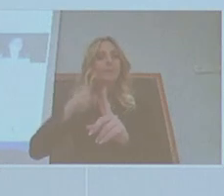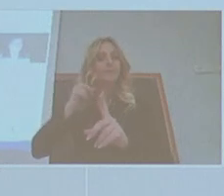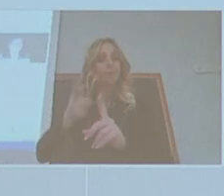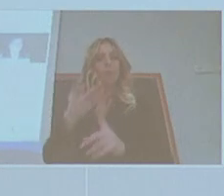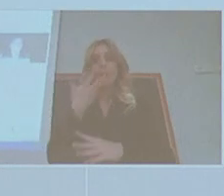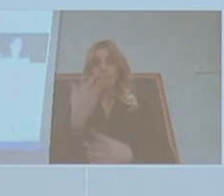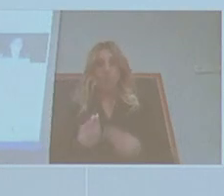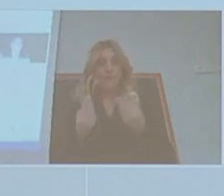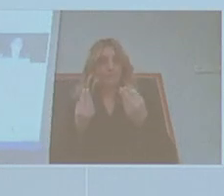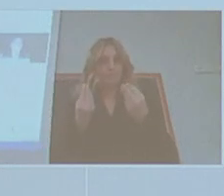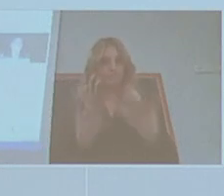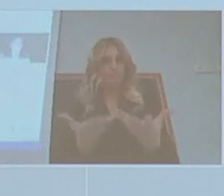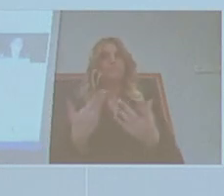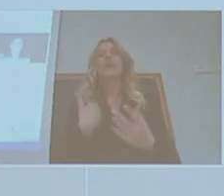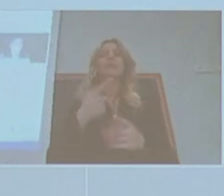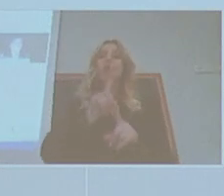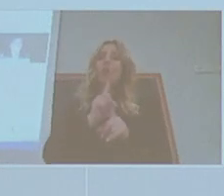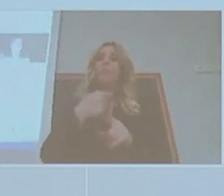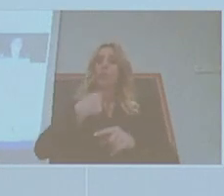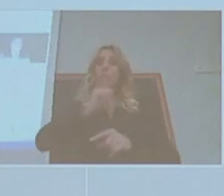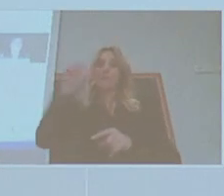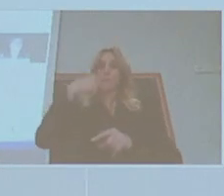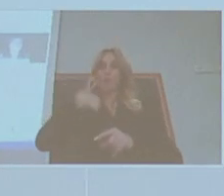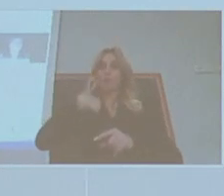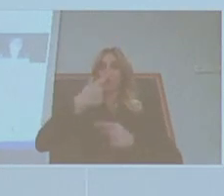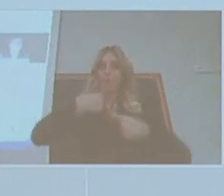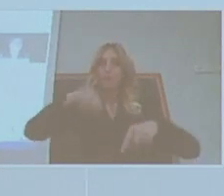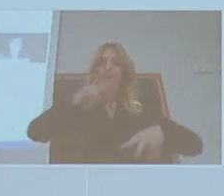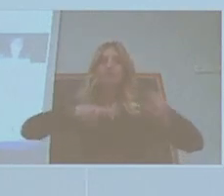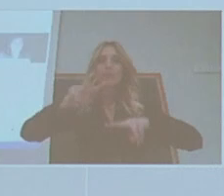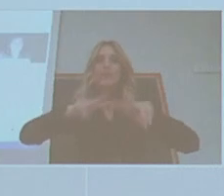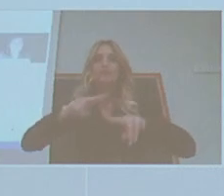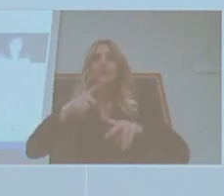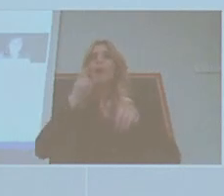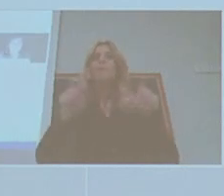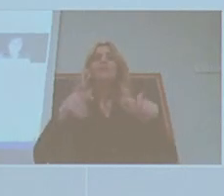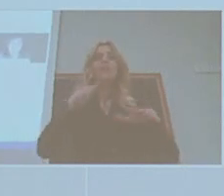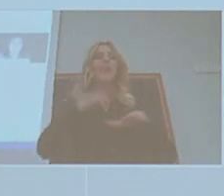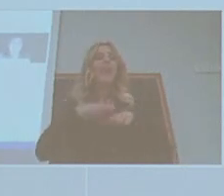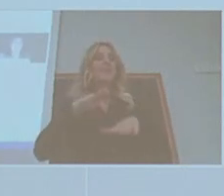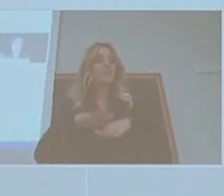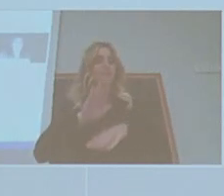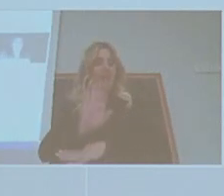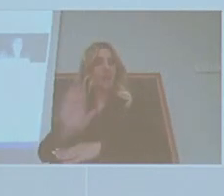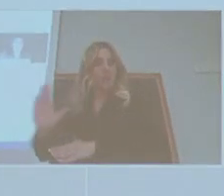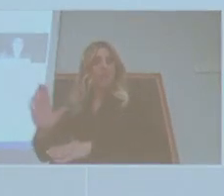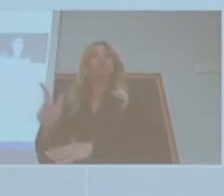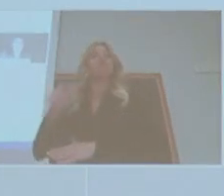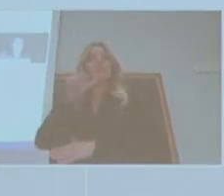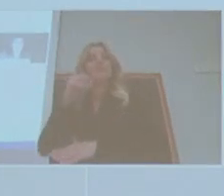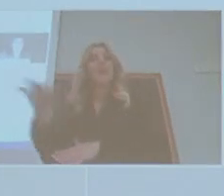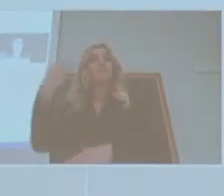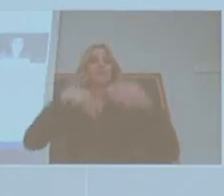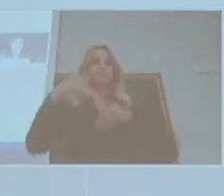andare, siamo andati a cercare, diciamo, proprio esperti nelle varie discipline in modo tale